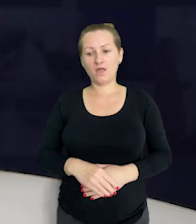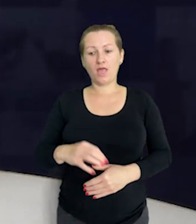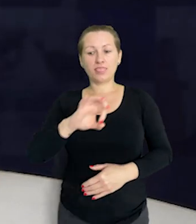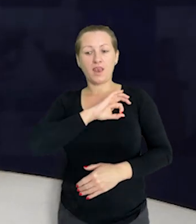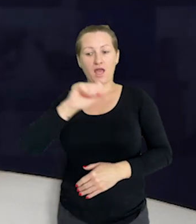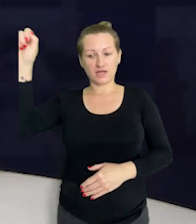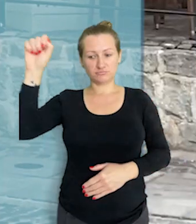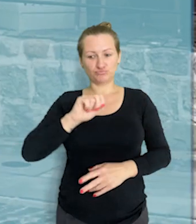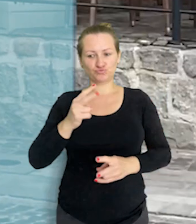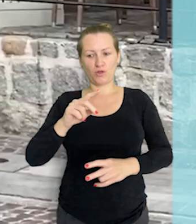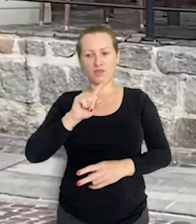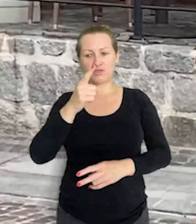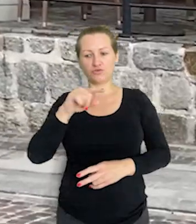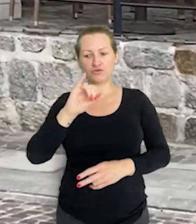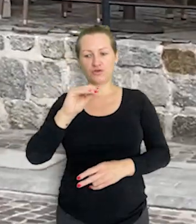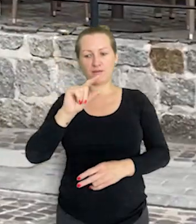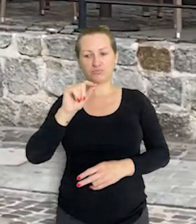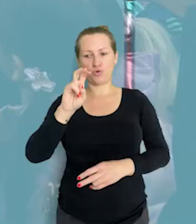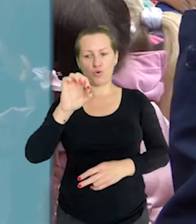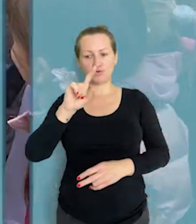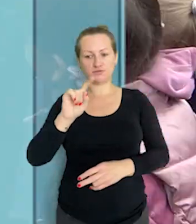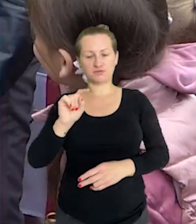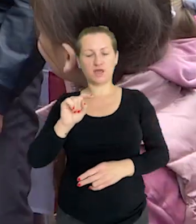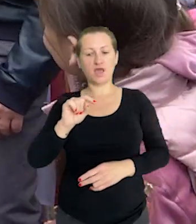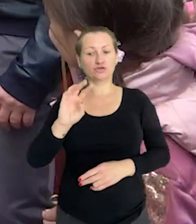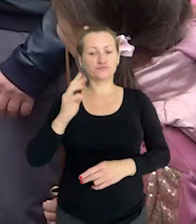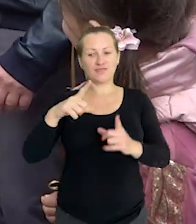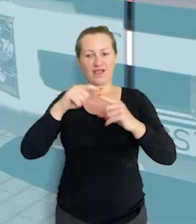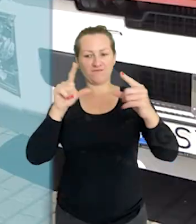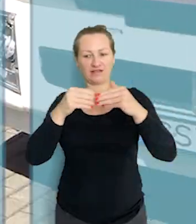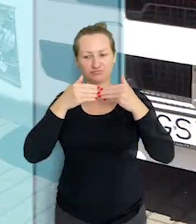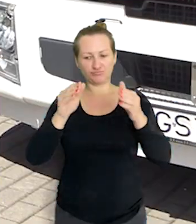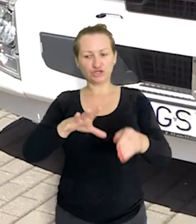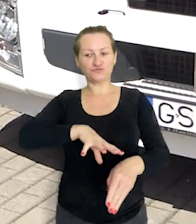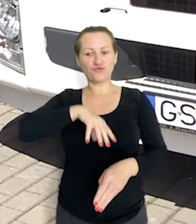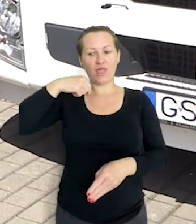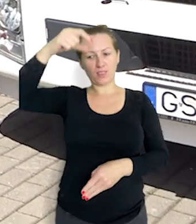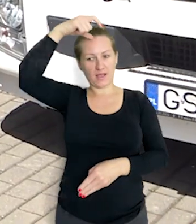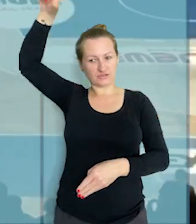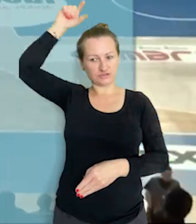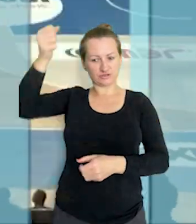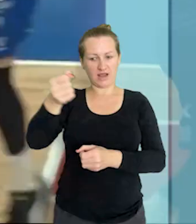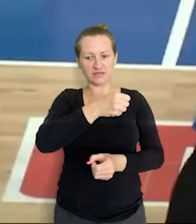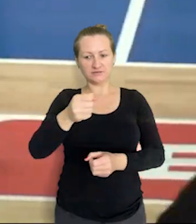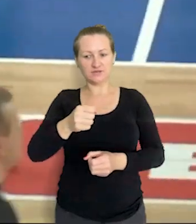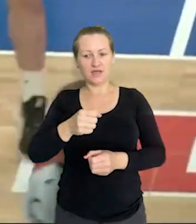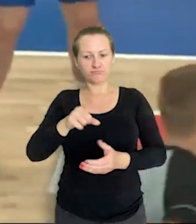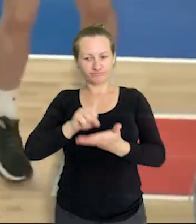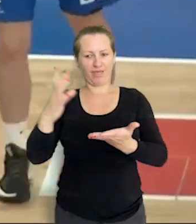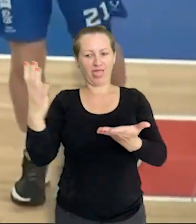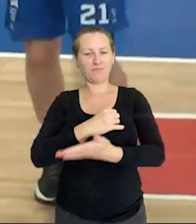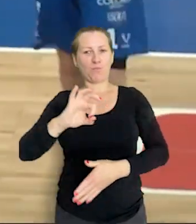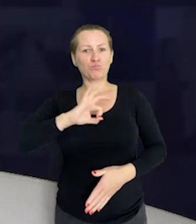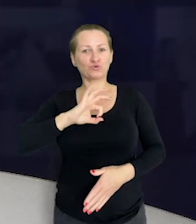W pierwszej części odcinka delegacja z Diepholz w Starogardzie, czwarty gwiazdek odsłonięty, święto Państwowej Straży Pożarnej, SKS z